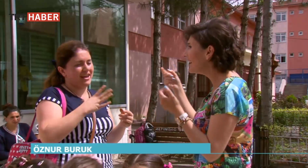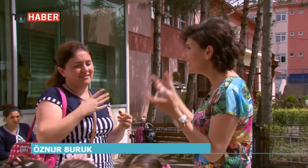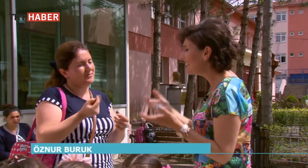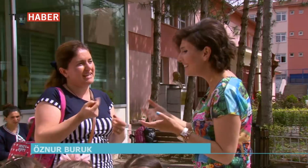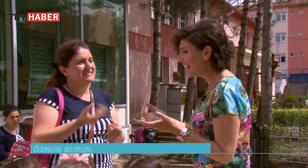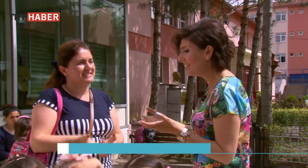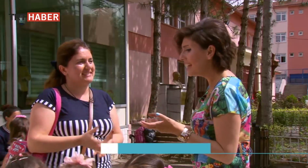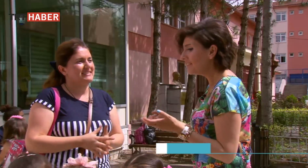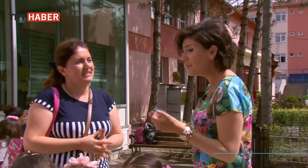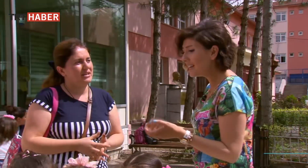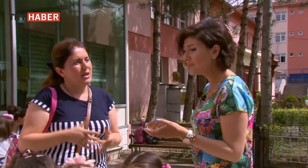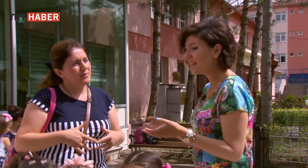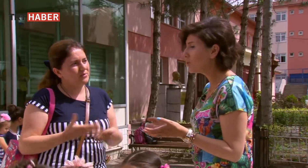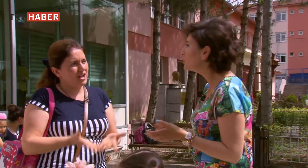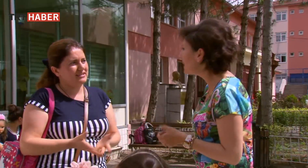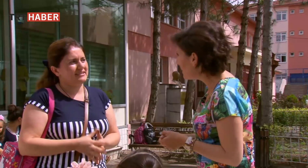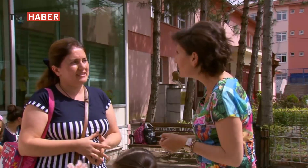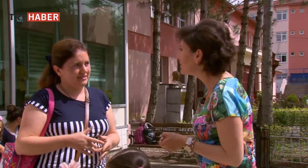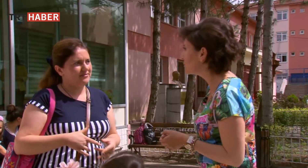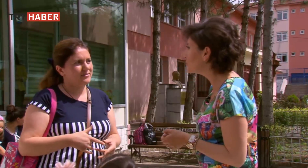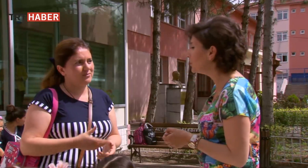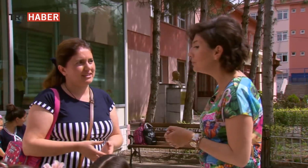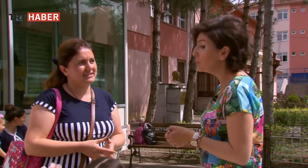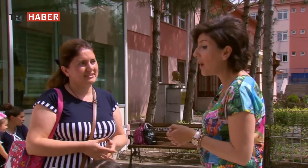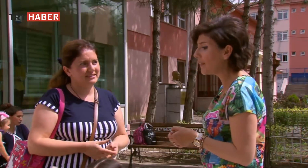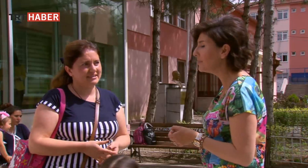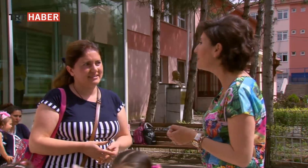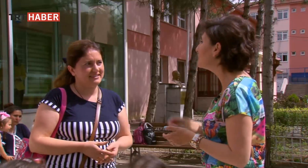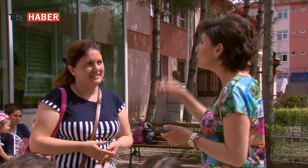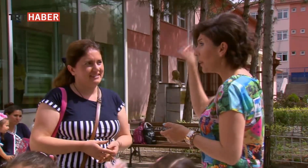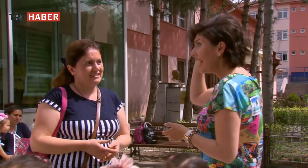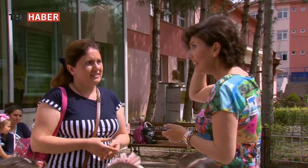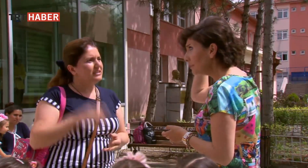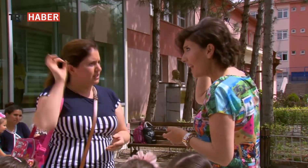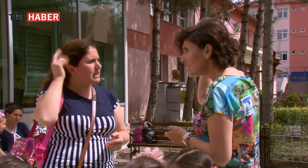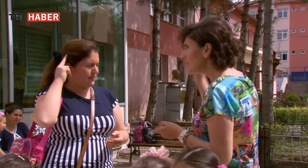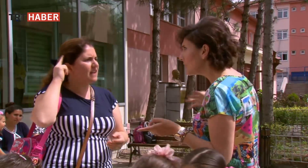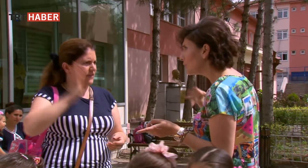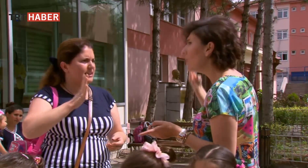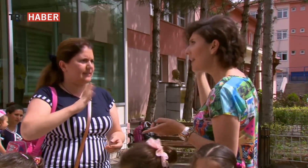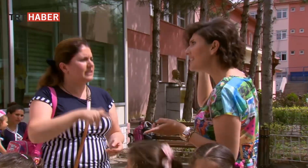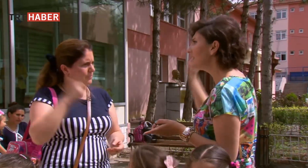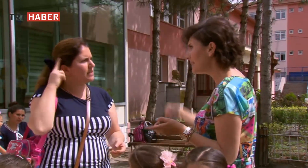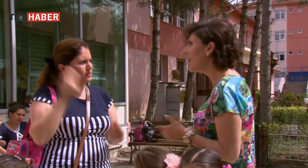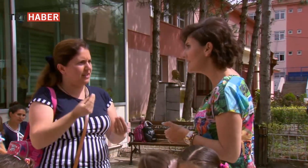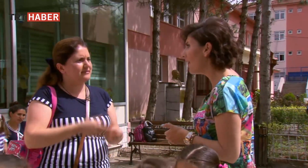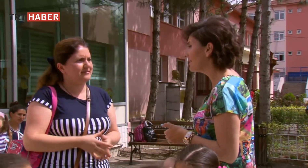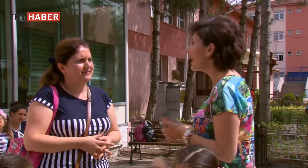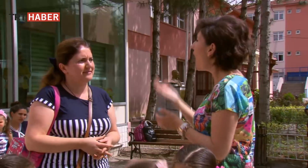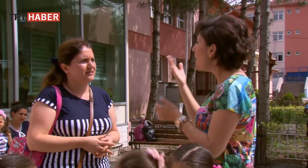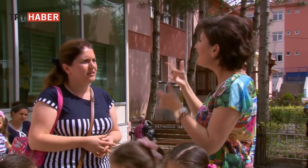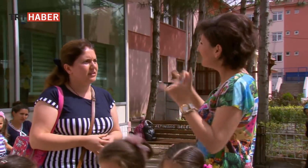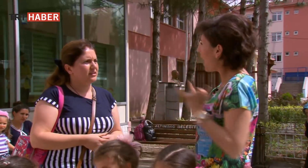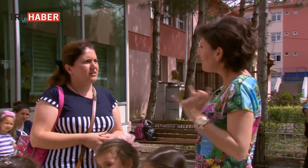öğretmenler gayet ilgililer ve biraz konuşmaya başladı çocuğum. Bu anlamda memnunum. İmplant mı takıyor? Evet, implantı